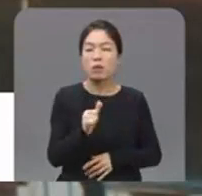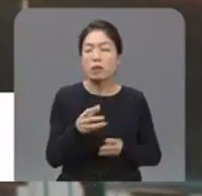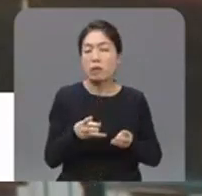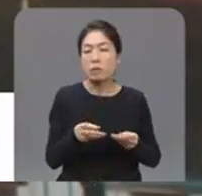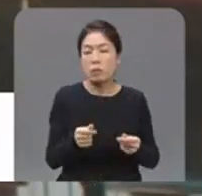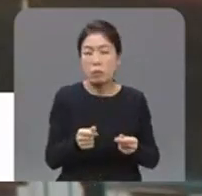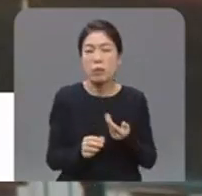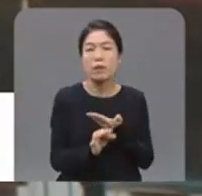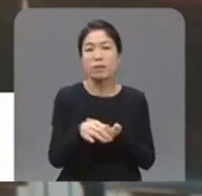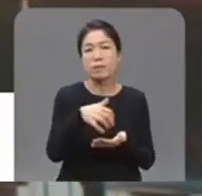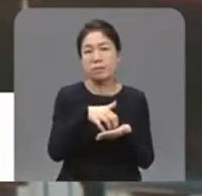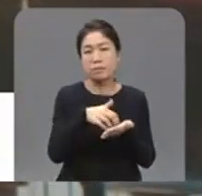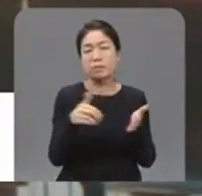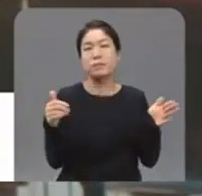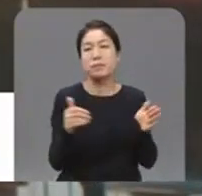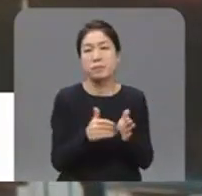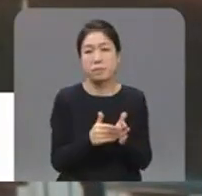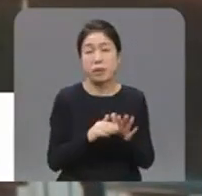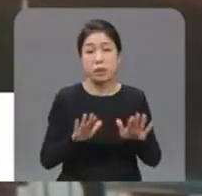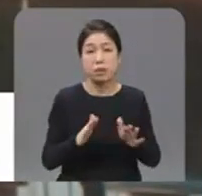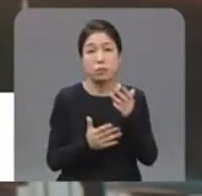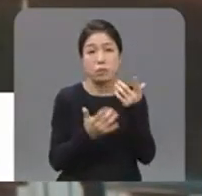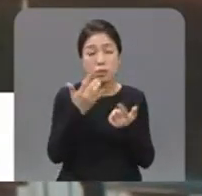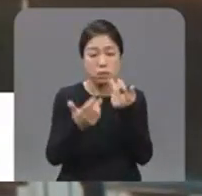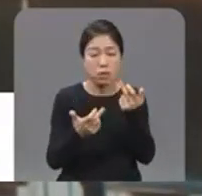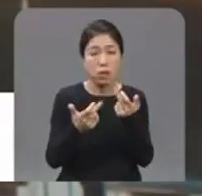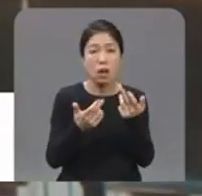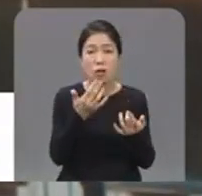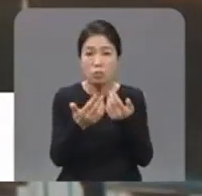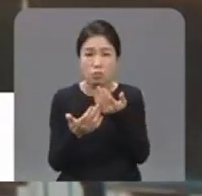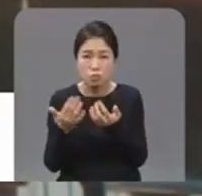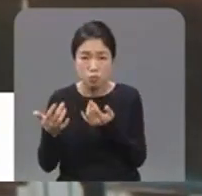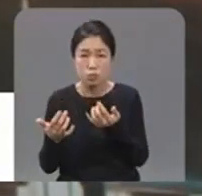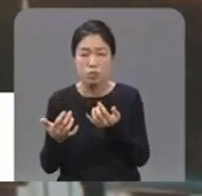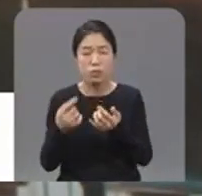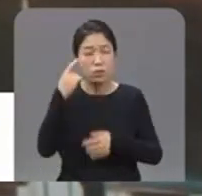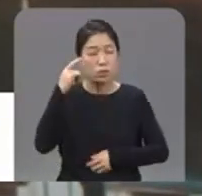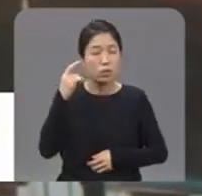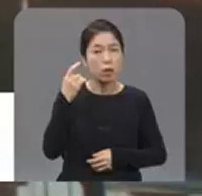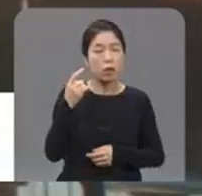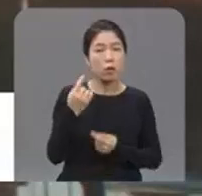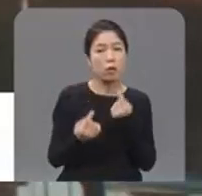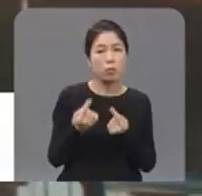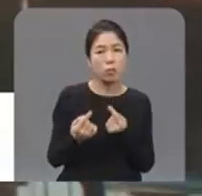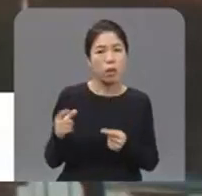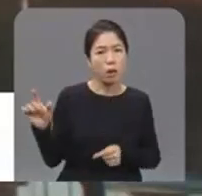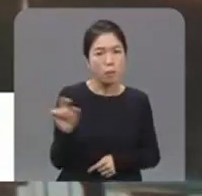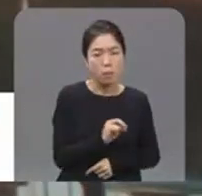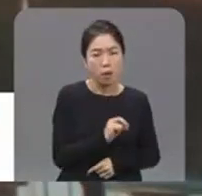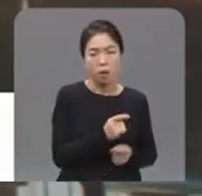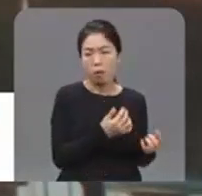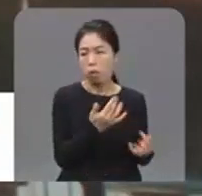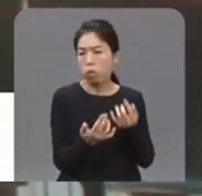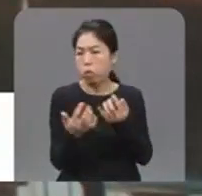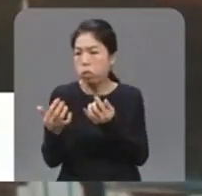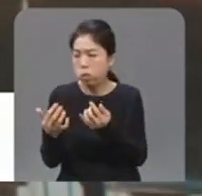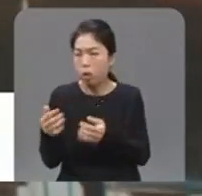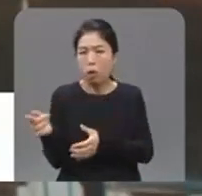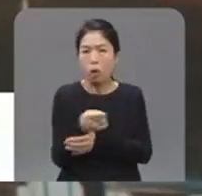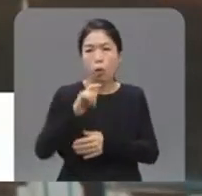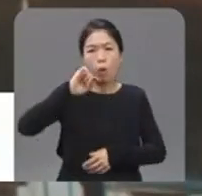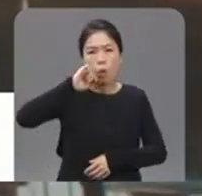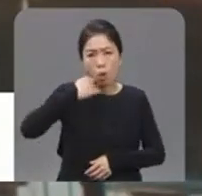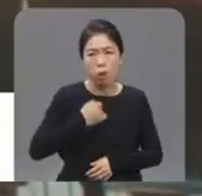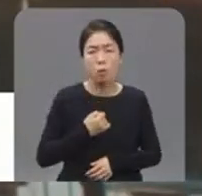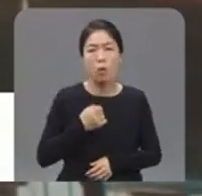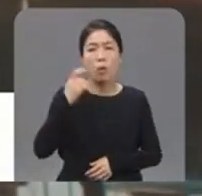잠정 집계됐습니다. 이번 산불은 예상보다 빠르게 확산했고 진화도 쉽지 않았는데요. 왜 그랬는지 김호